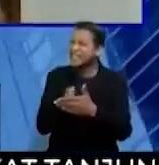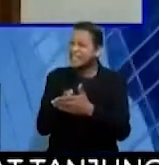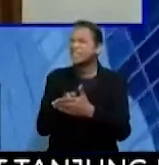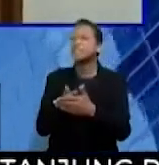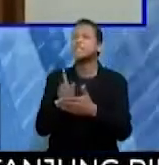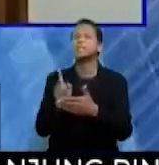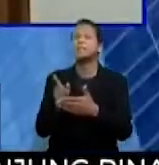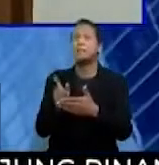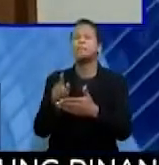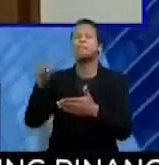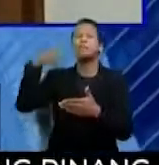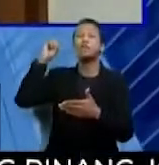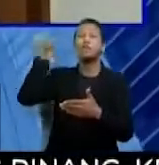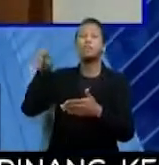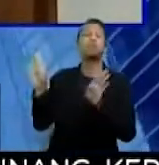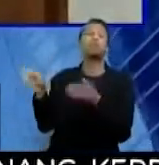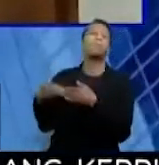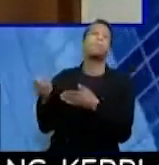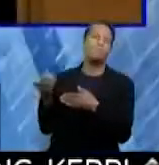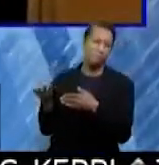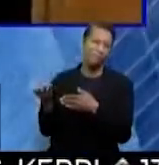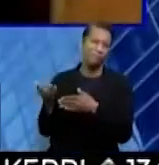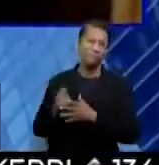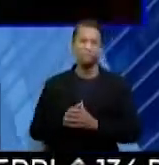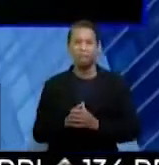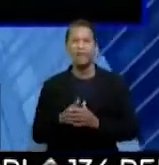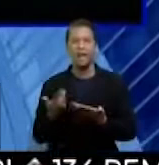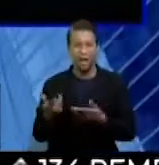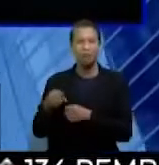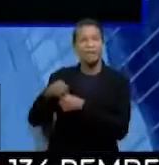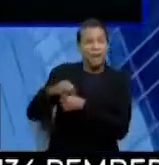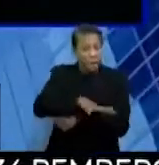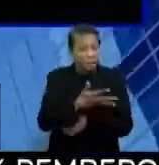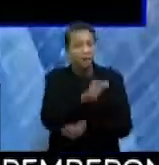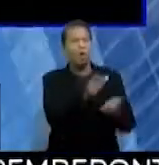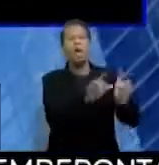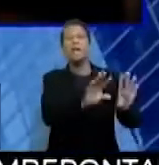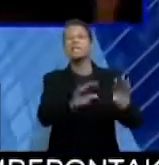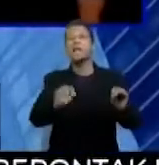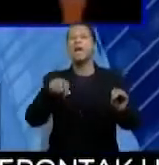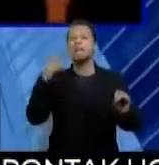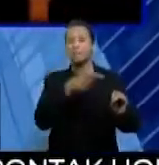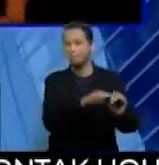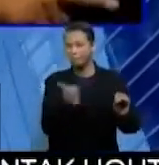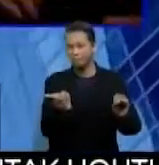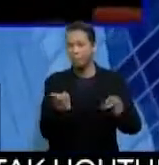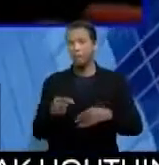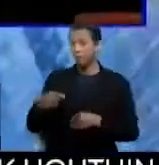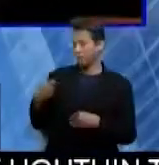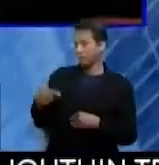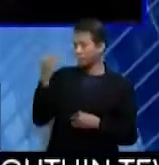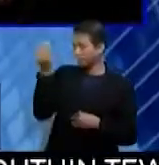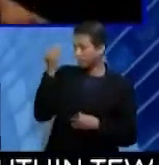lama, sehingga ini berdampak terhadap lapangan pekerjaan. Nah, oleh karena itu, Kemenparekraf melalui Dana PEN, kami